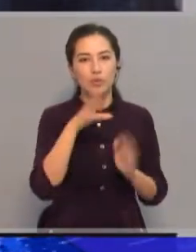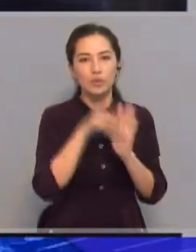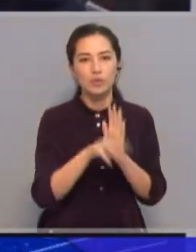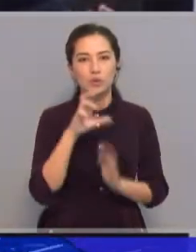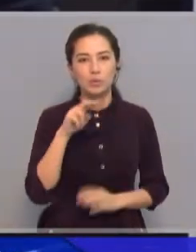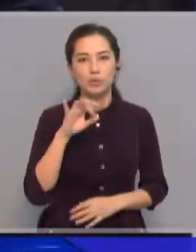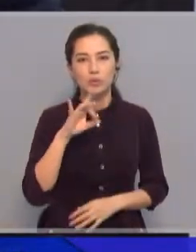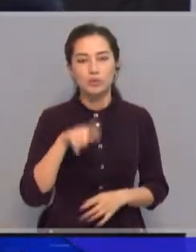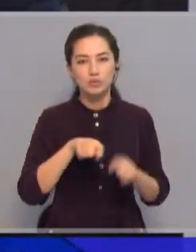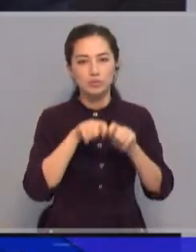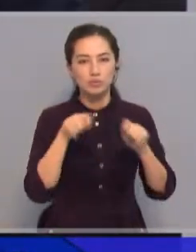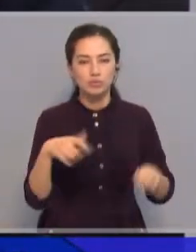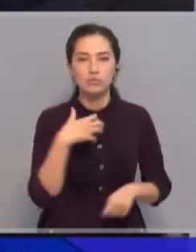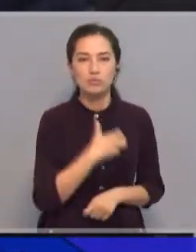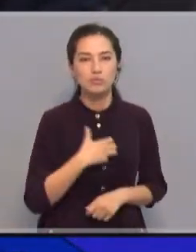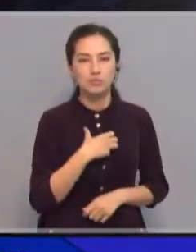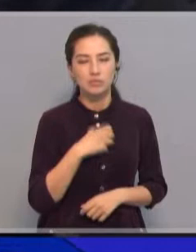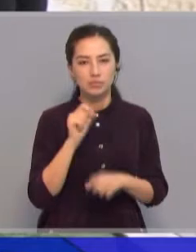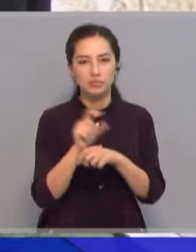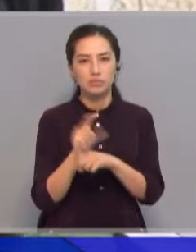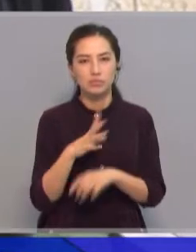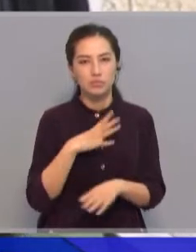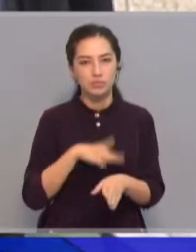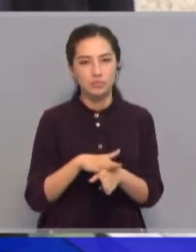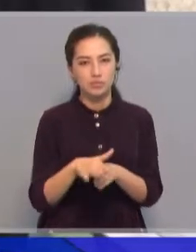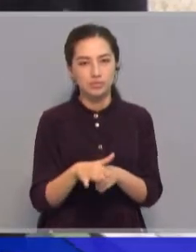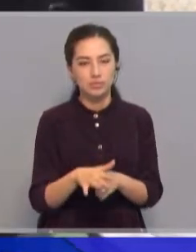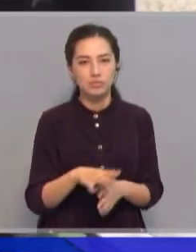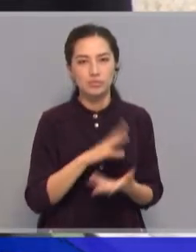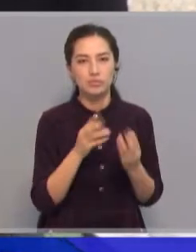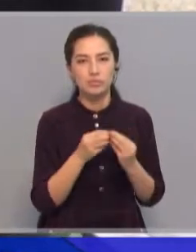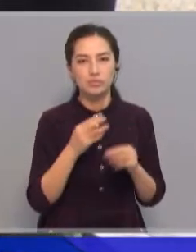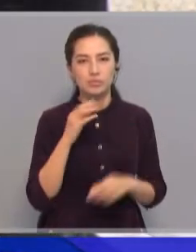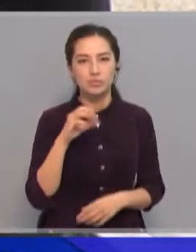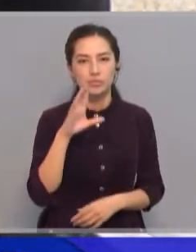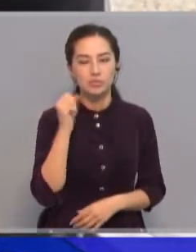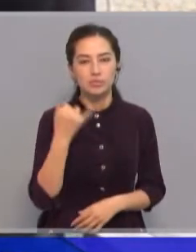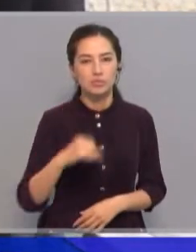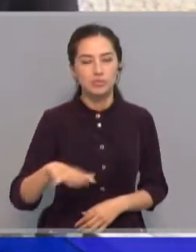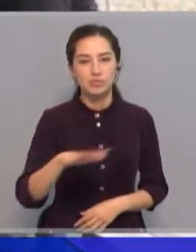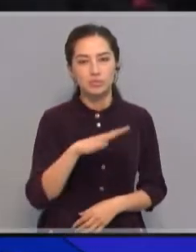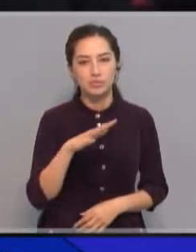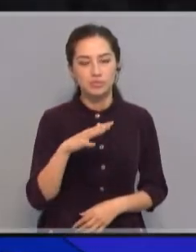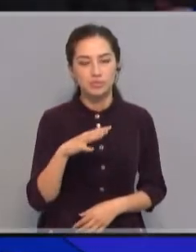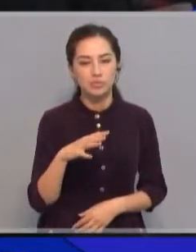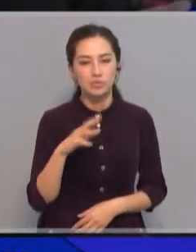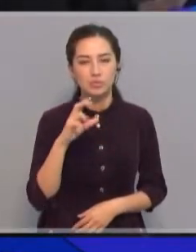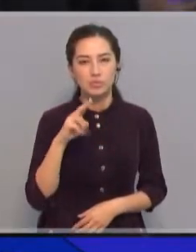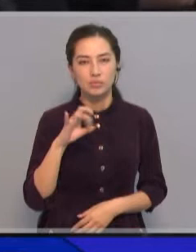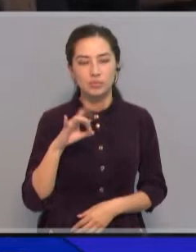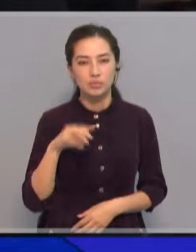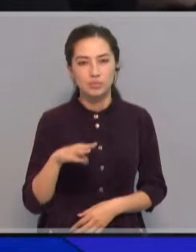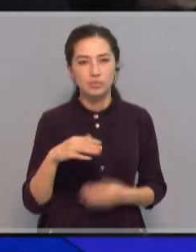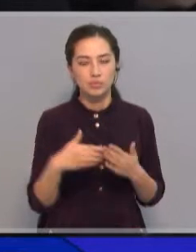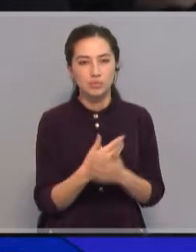спорт алаңшаларын ашу қажет деген тапсырмаларын жүзеге асыру мақсатында Жетісай ауданында тағы бір заманауи спорт алаңшасы